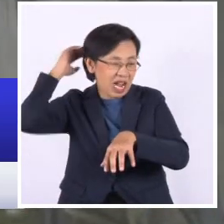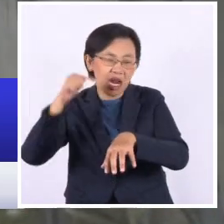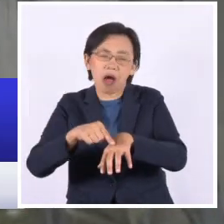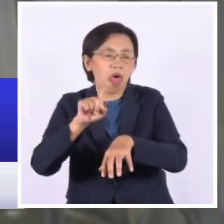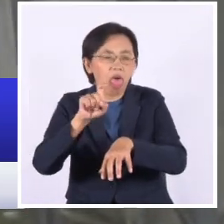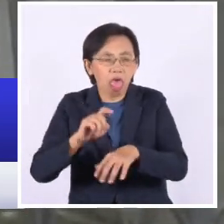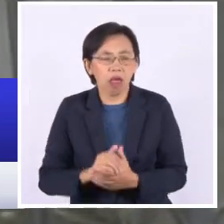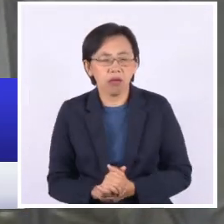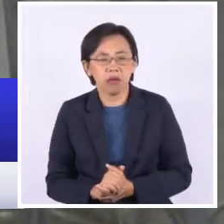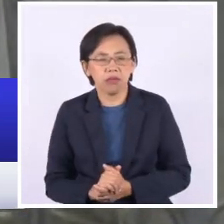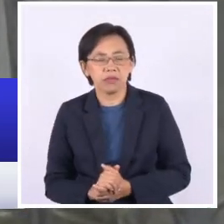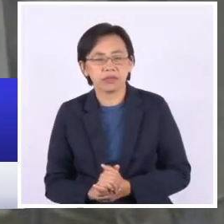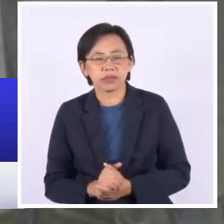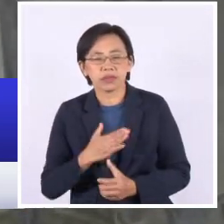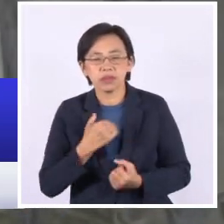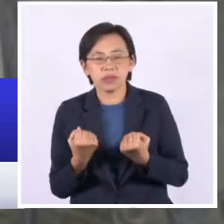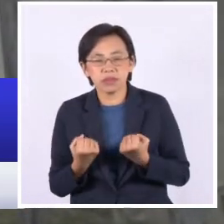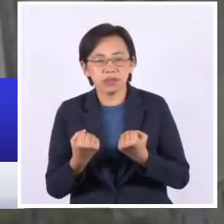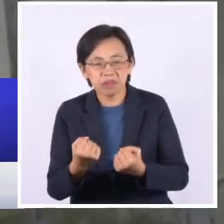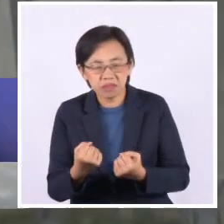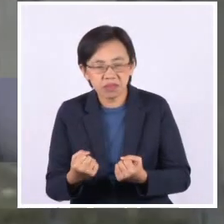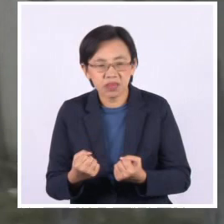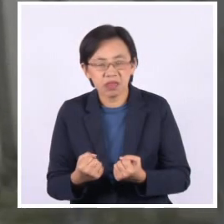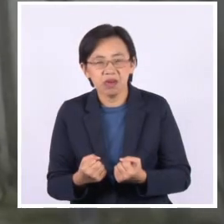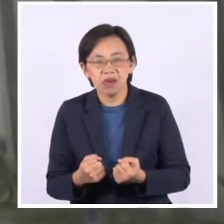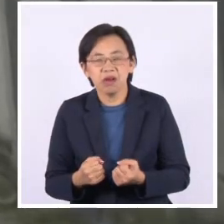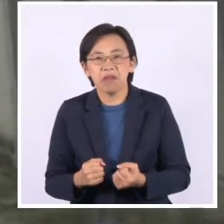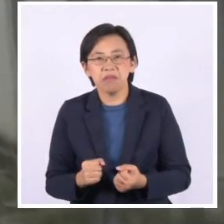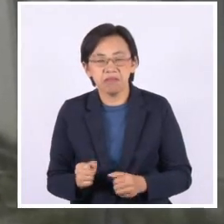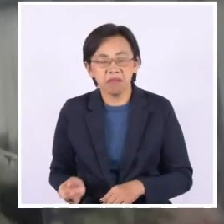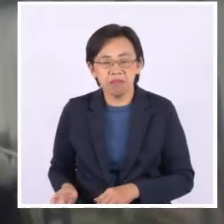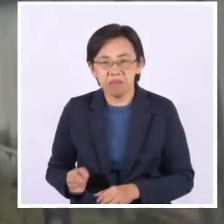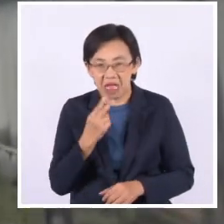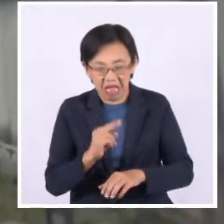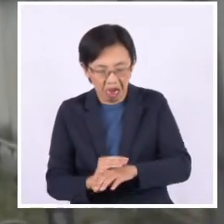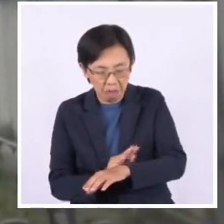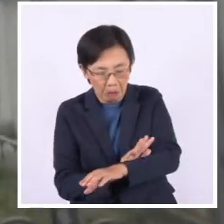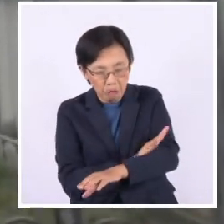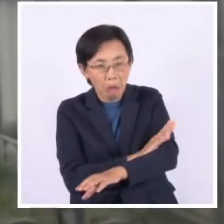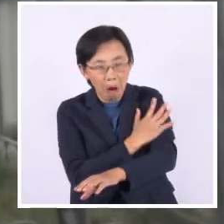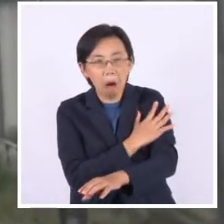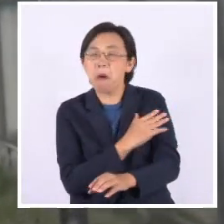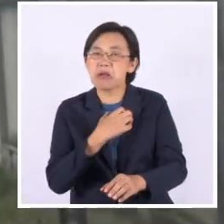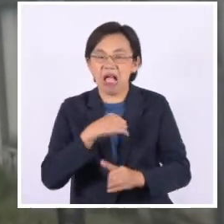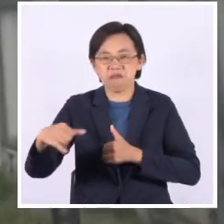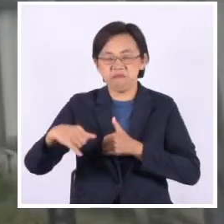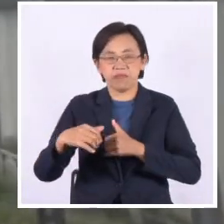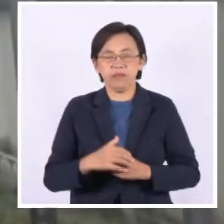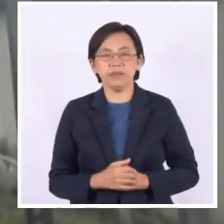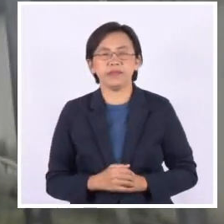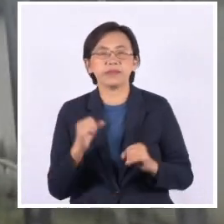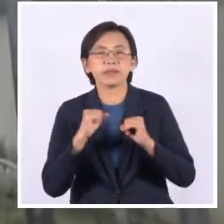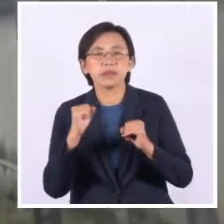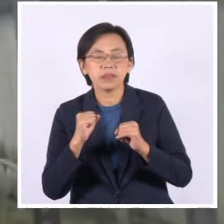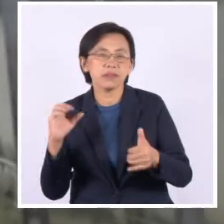ตัวหนแล้วมันเมื่อกี้ผมรถออกมันยังขนตังใส่เราอยู่แล้วเนี่ยกินผมไม่ควรให้เองไง คือตอนนี้กลัวค่ะกลัวมันจะ